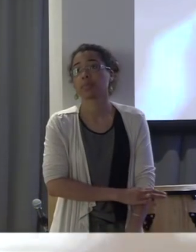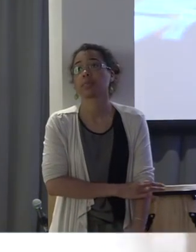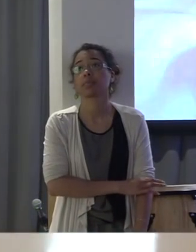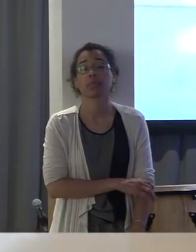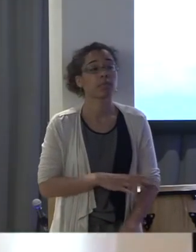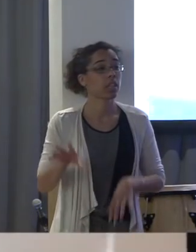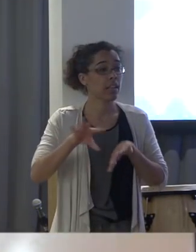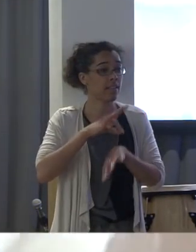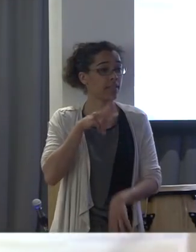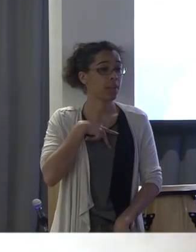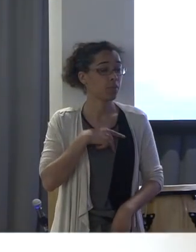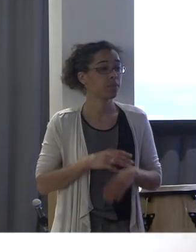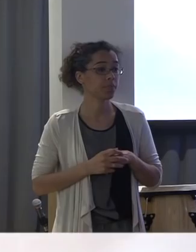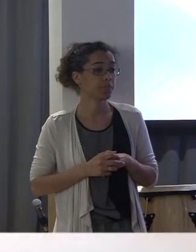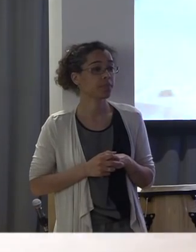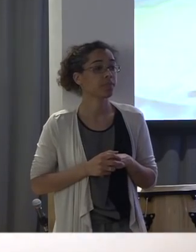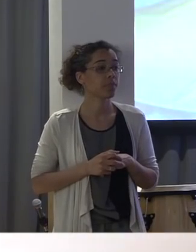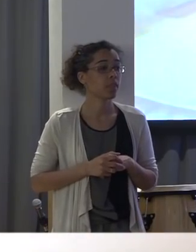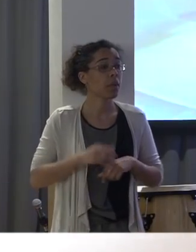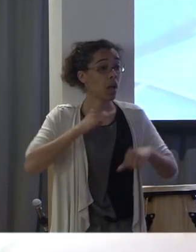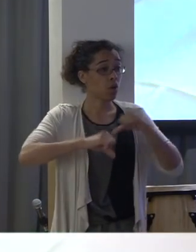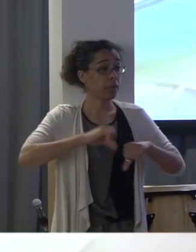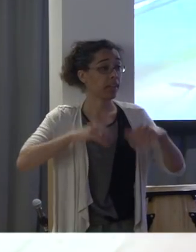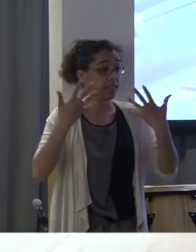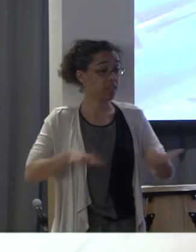Ça, c'est mon épouse. Après avoir été opérée,